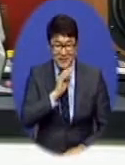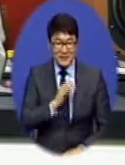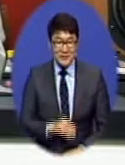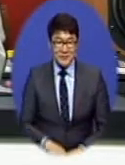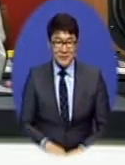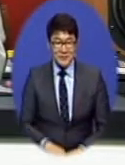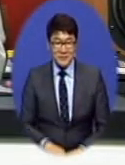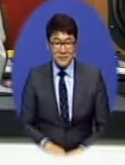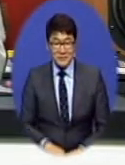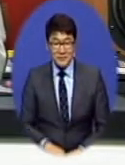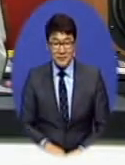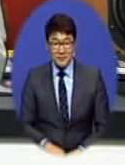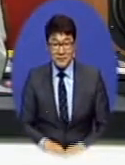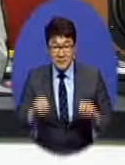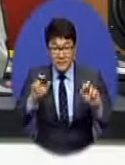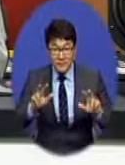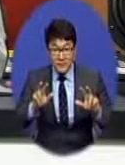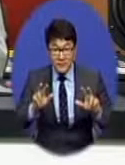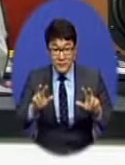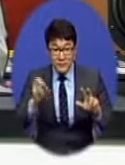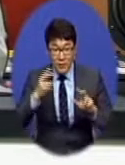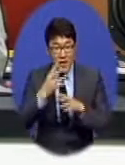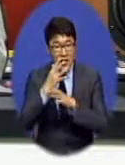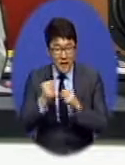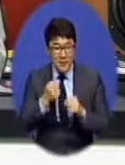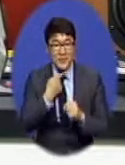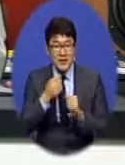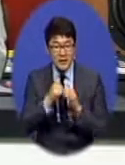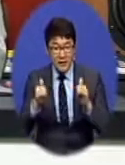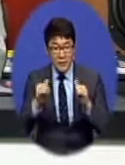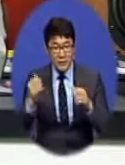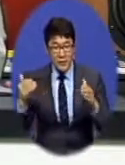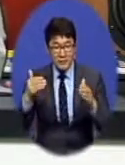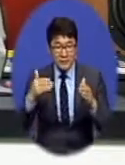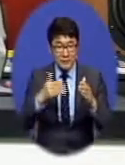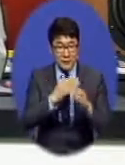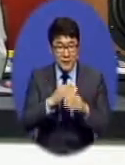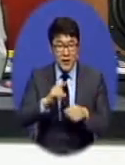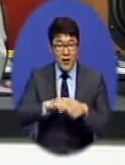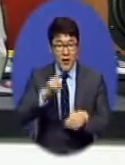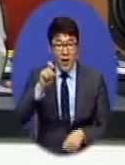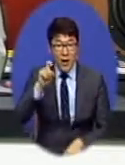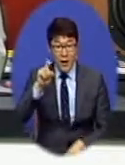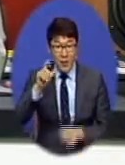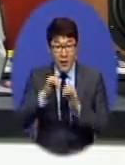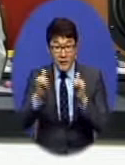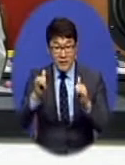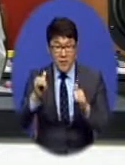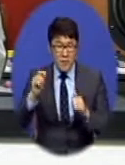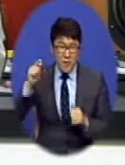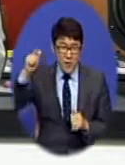자, 자 이제 또 예약 참가자죠. 네. 거의 막바지로 왔어요. 11번째 참가자입니다. 이번에는